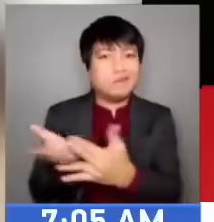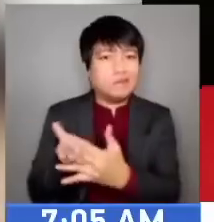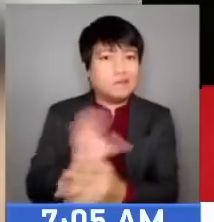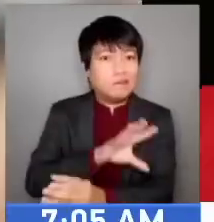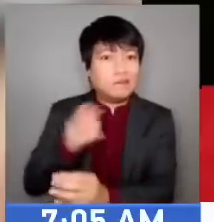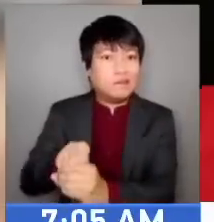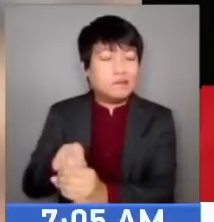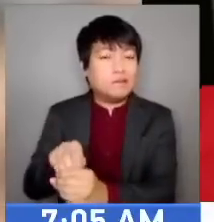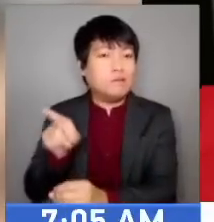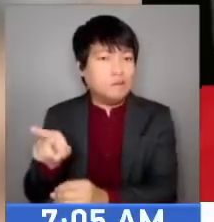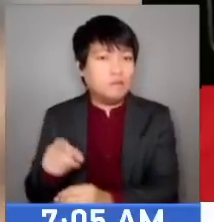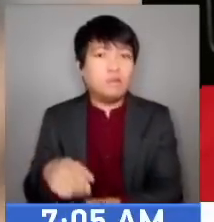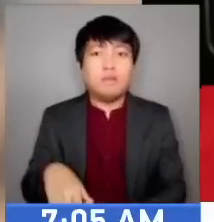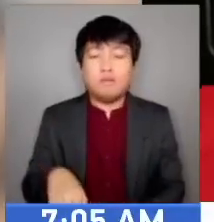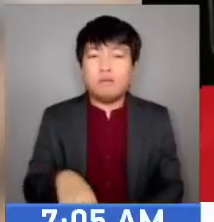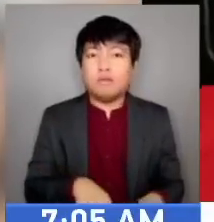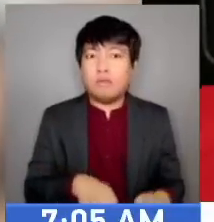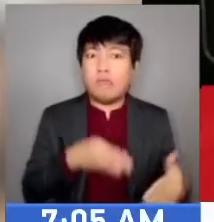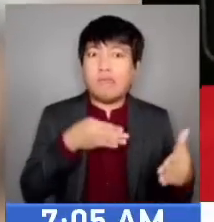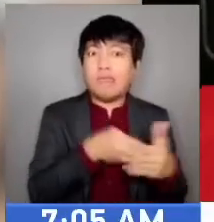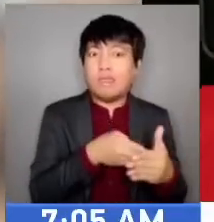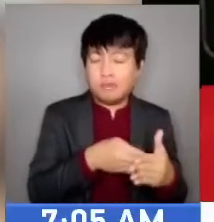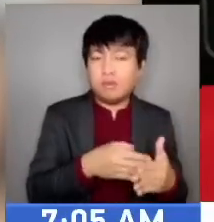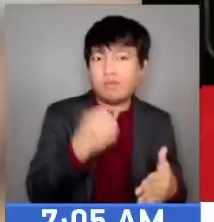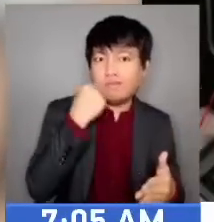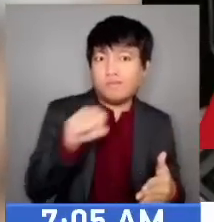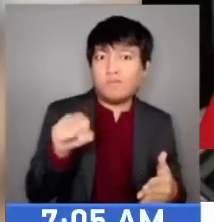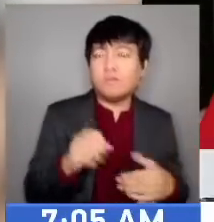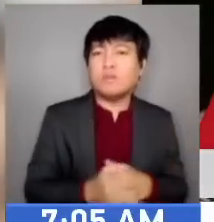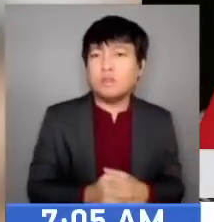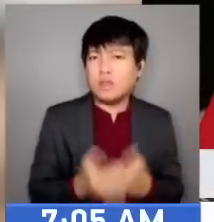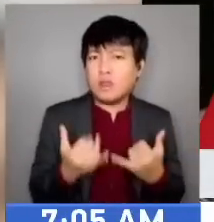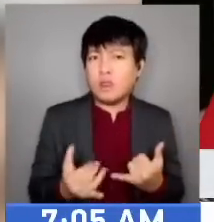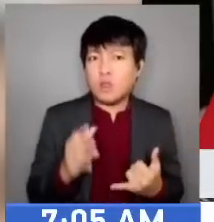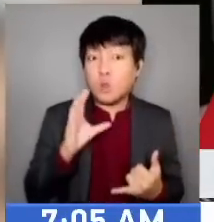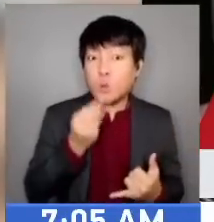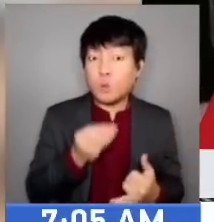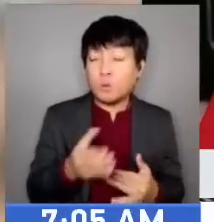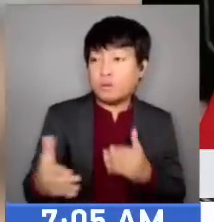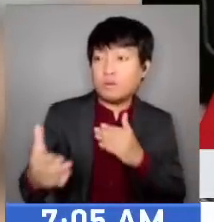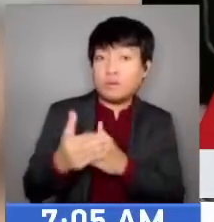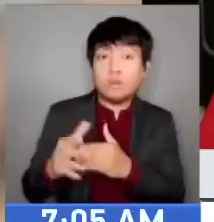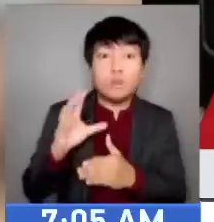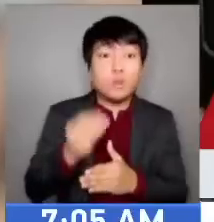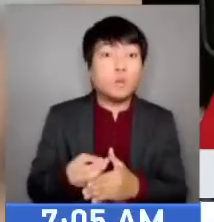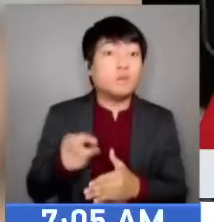Act. Ang sasampaan po natin yung may control over the compound. So it could be